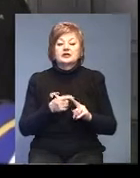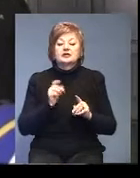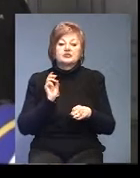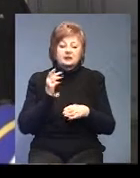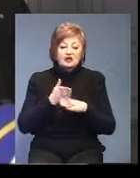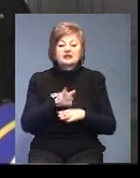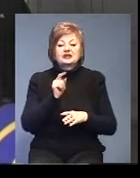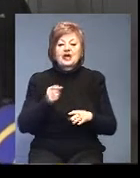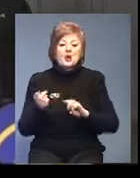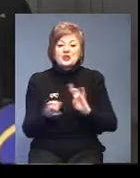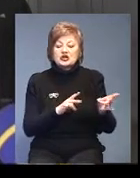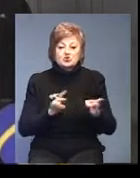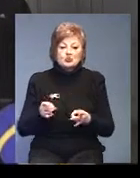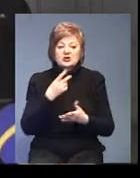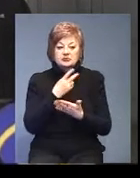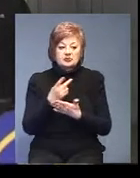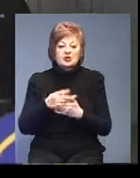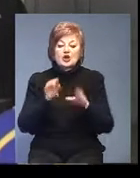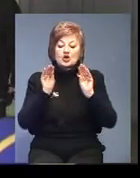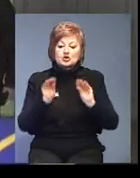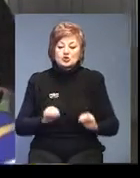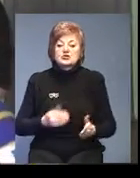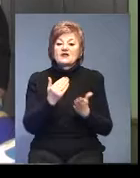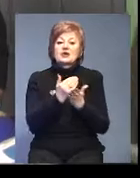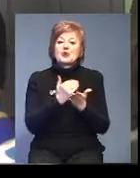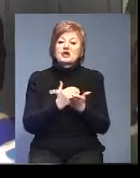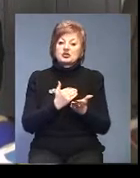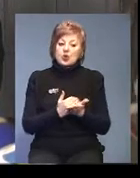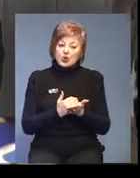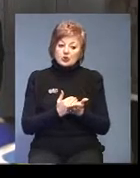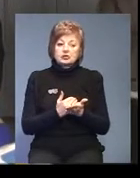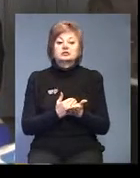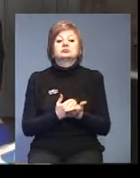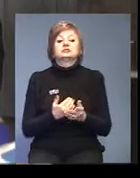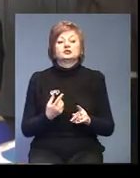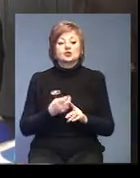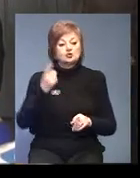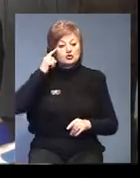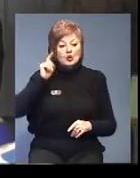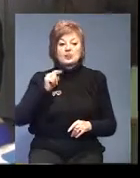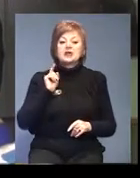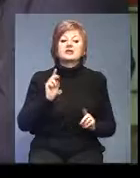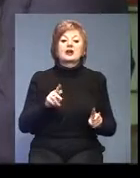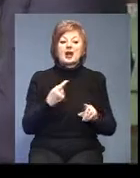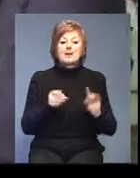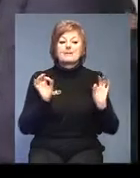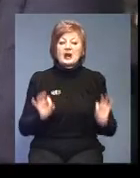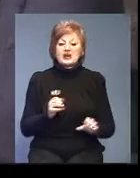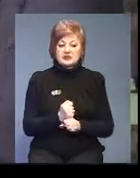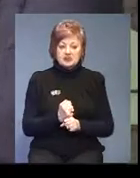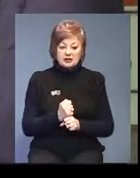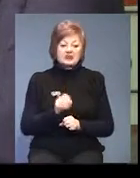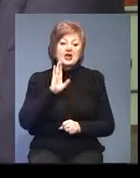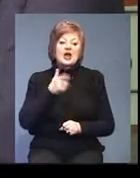те же самые элементарные составления обвинительного протокола. То есть тоже это надо уметь, это надо знать, как это правильно сделать. Ганна